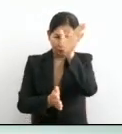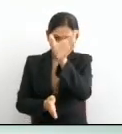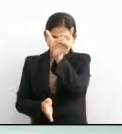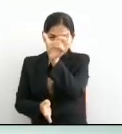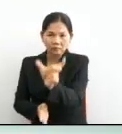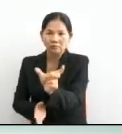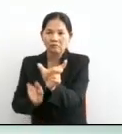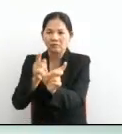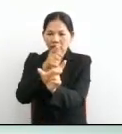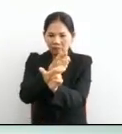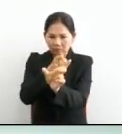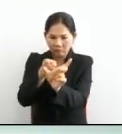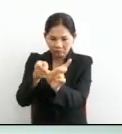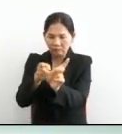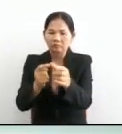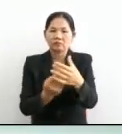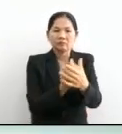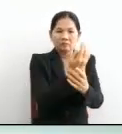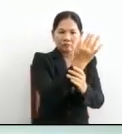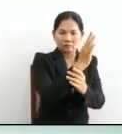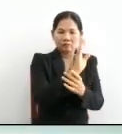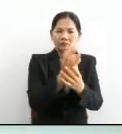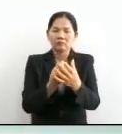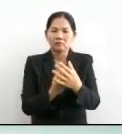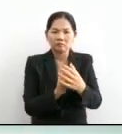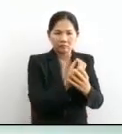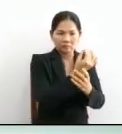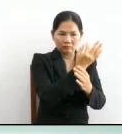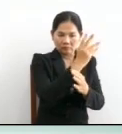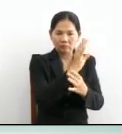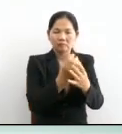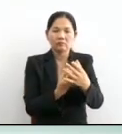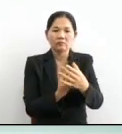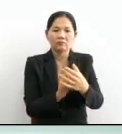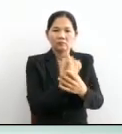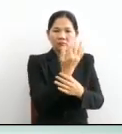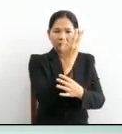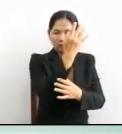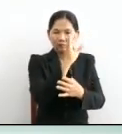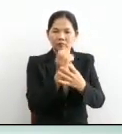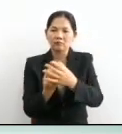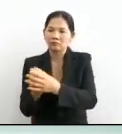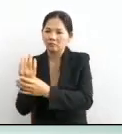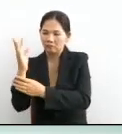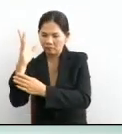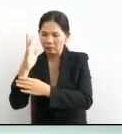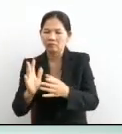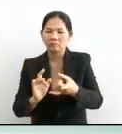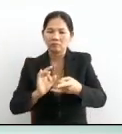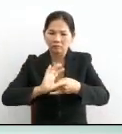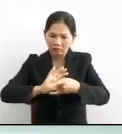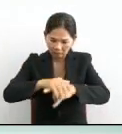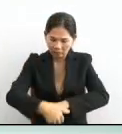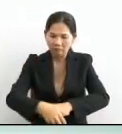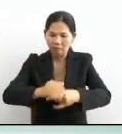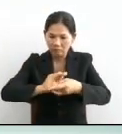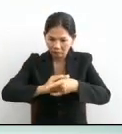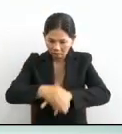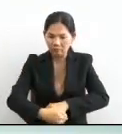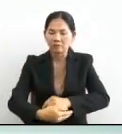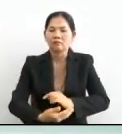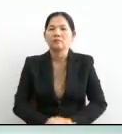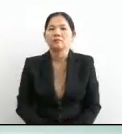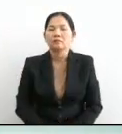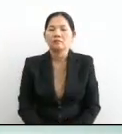ងចាចំណងជើងអត្ថបទដែលយើងត្រូវសរសេរនៅថ្ងៃនេះចាអញ្ចឹងកូនដាក់មកចាចំកណ្ដាលមកខាងនេះមកចា